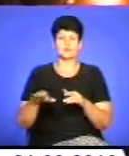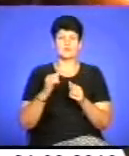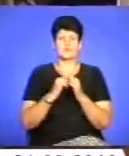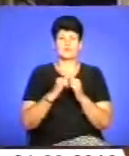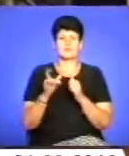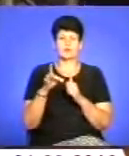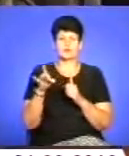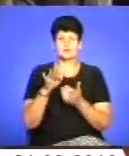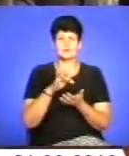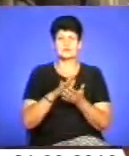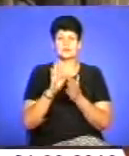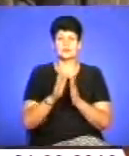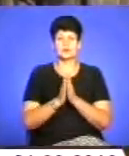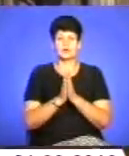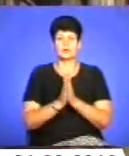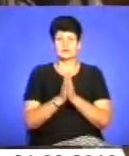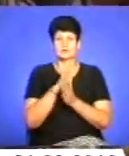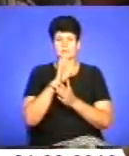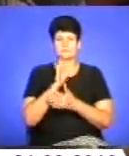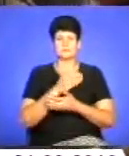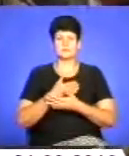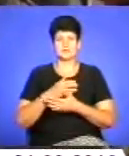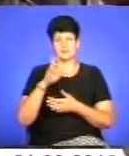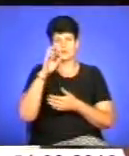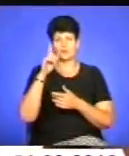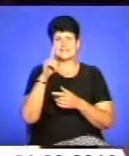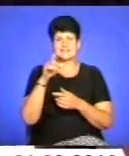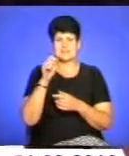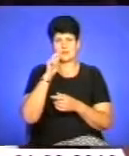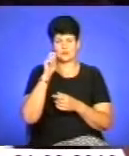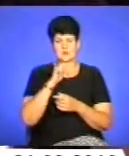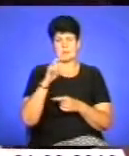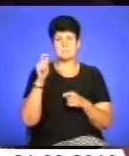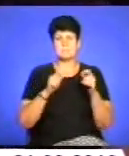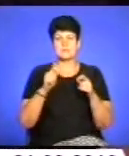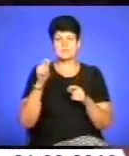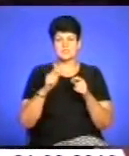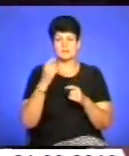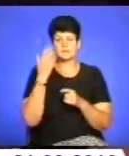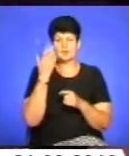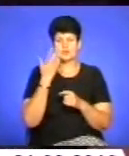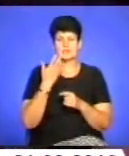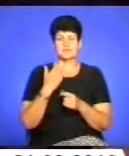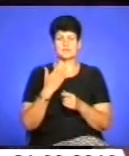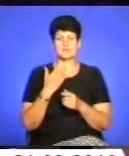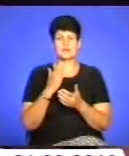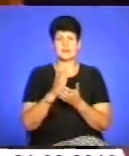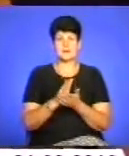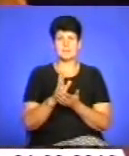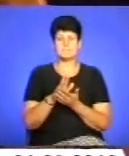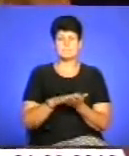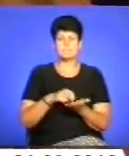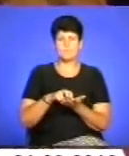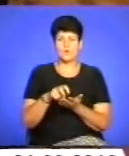марійському центрі буде лунати молитва до Пресвятої Богородиці за Україну. Ми приїжджаємо, коли є це проще, то ми